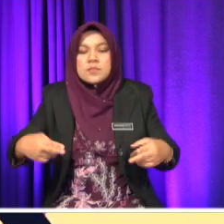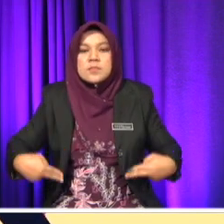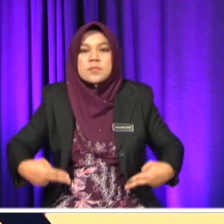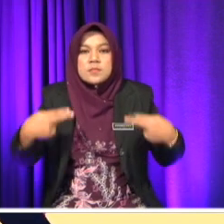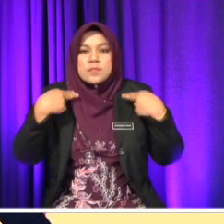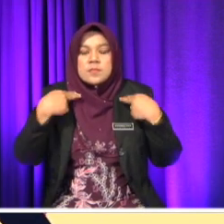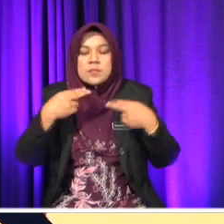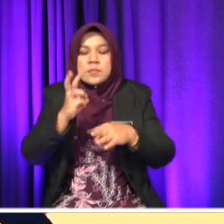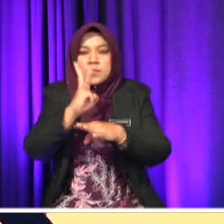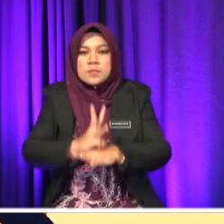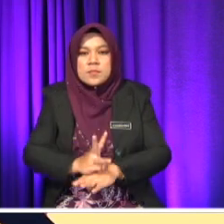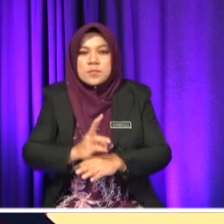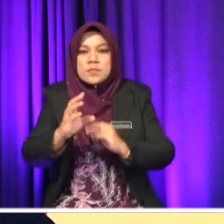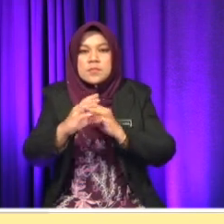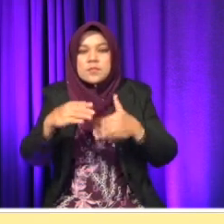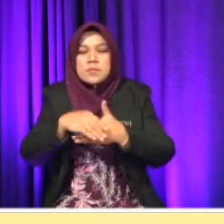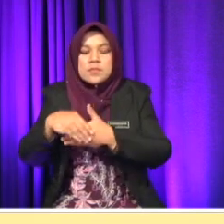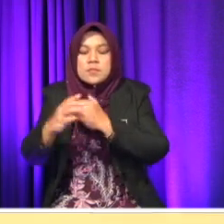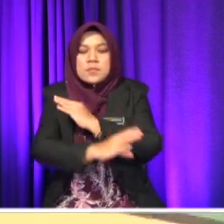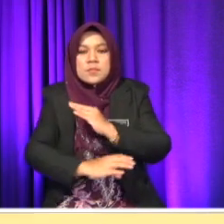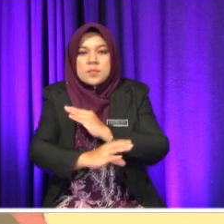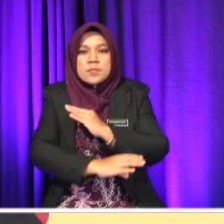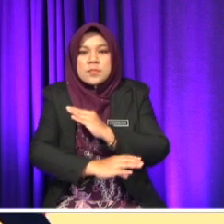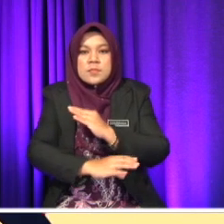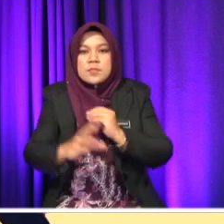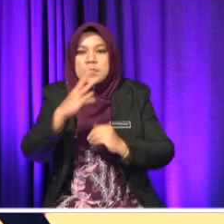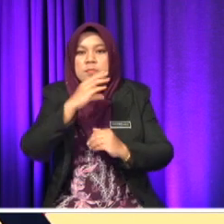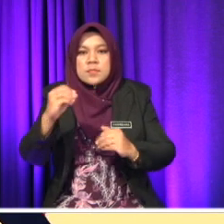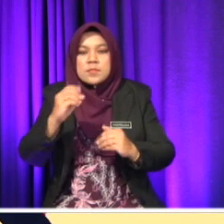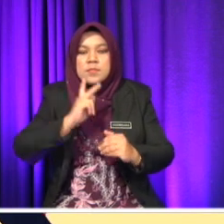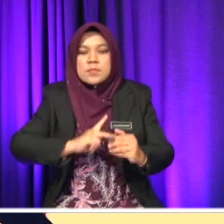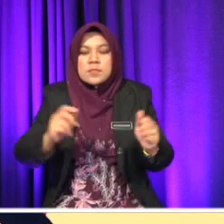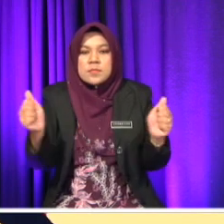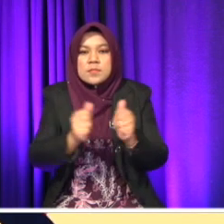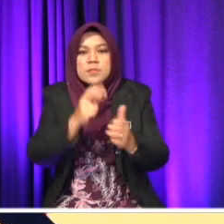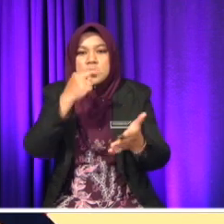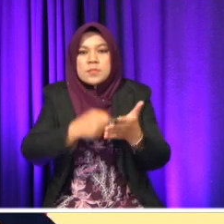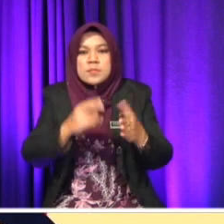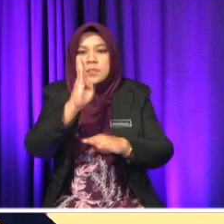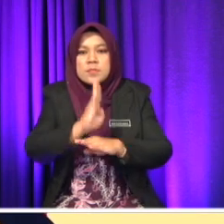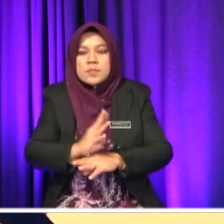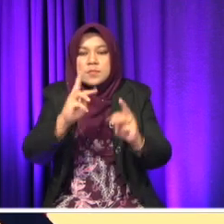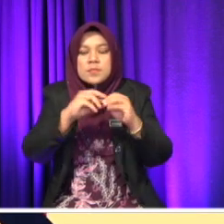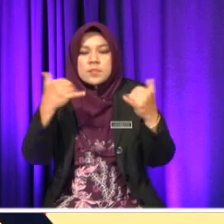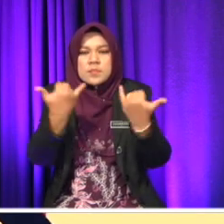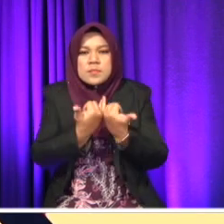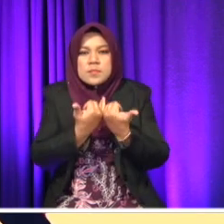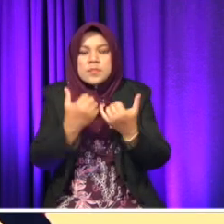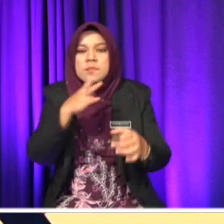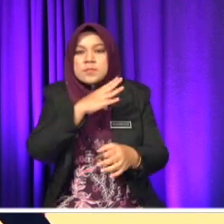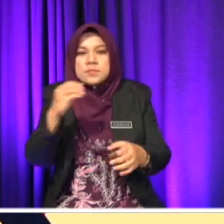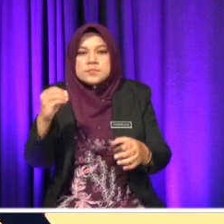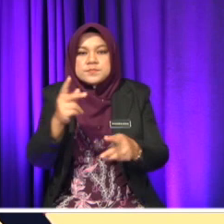mewarisi Kepemimpinan negara perlu sensitif dan prihatin akan nilai dan budaya masyarakat serta